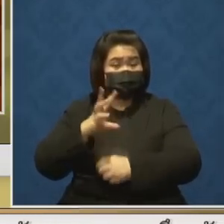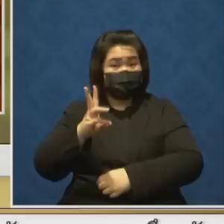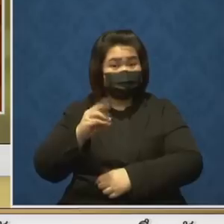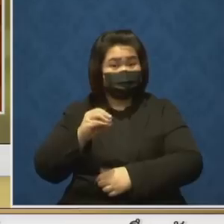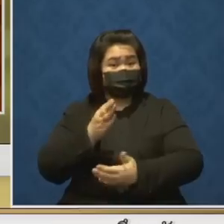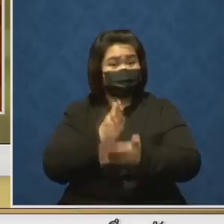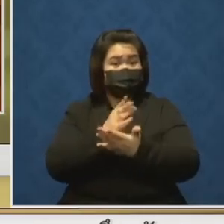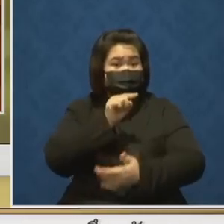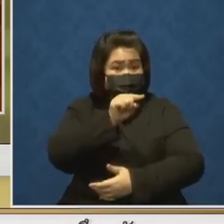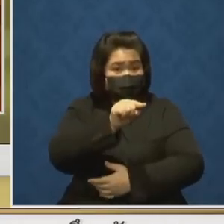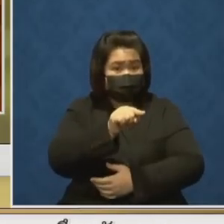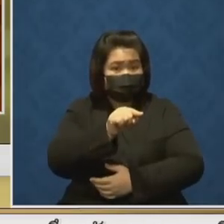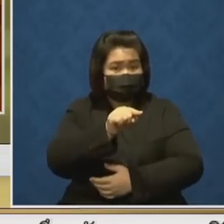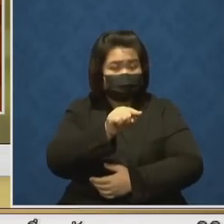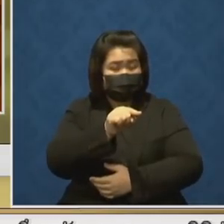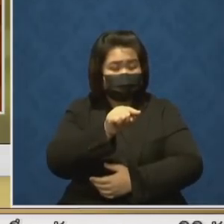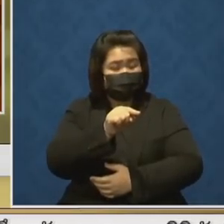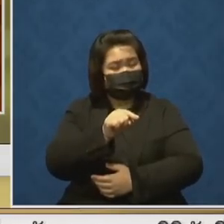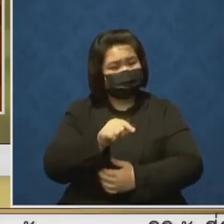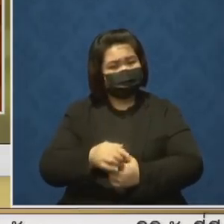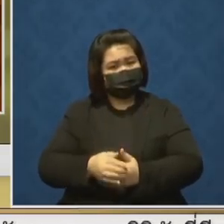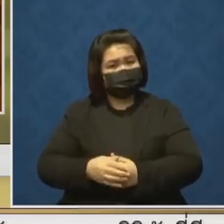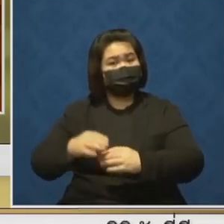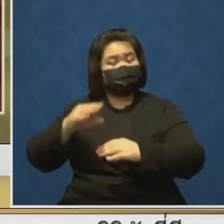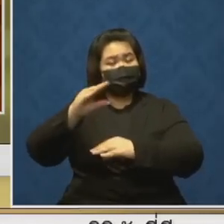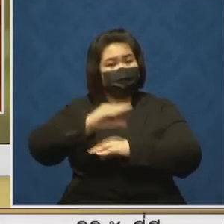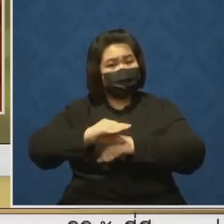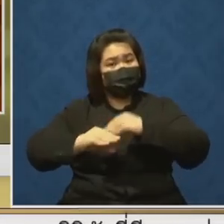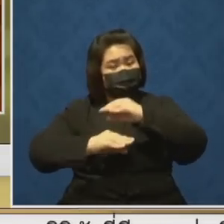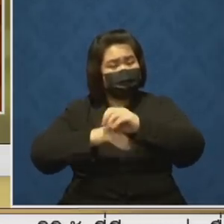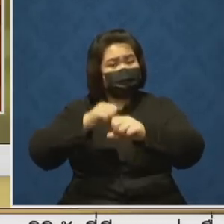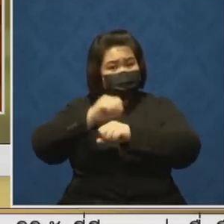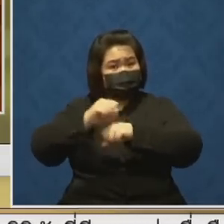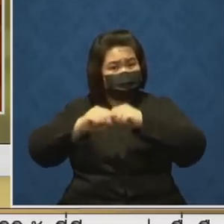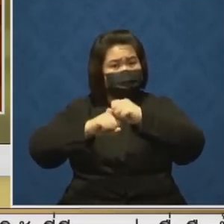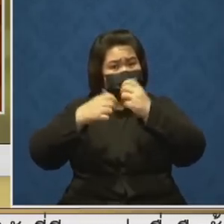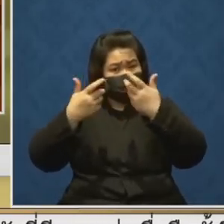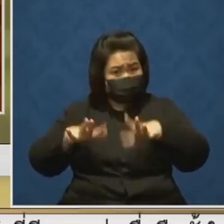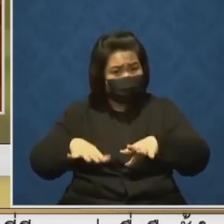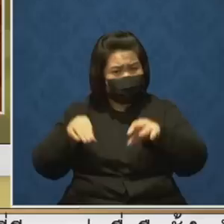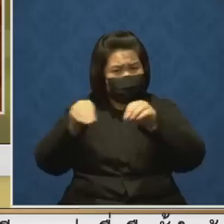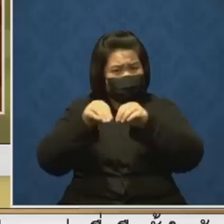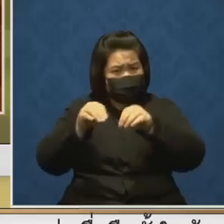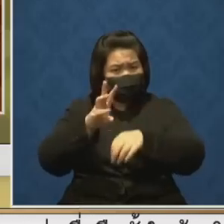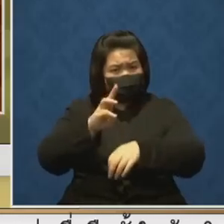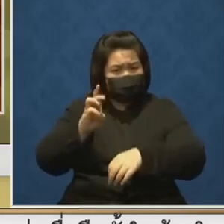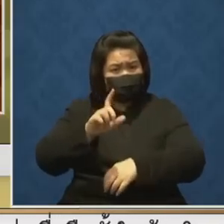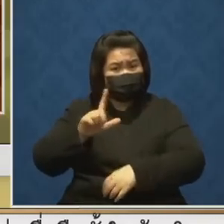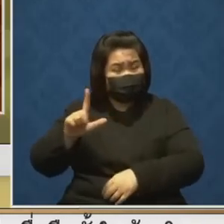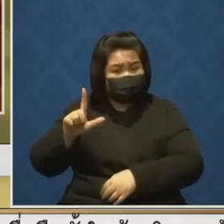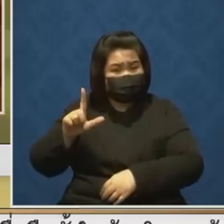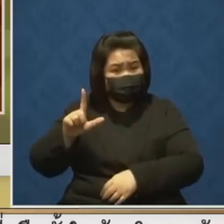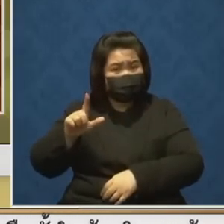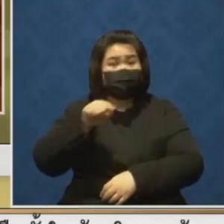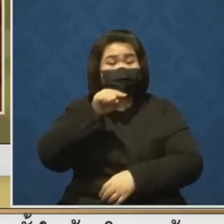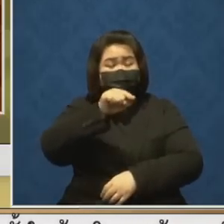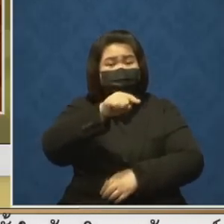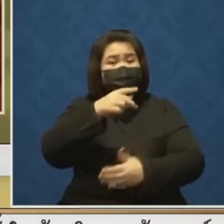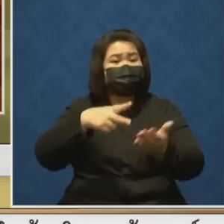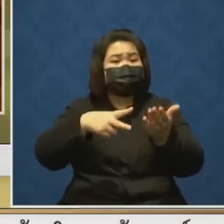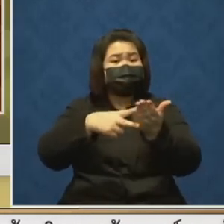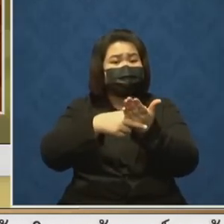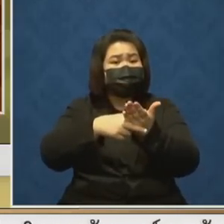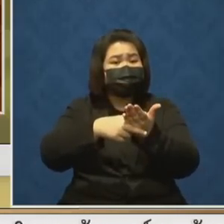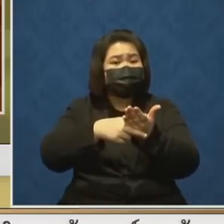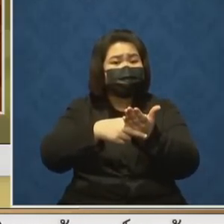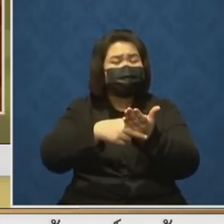นั้นยุธติโครงการ ไปในขณที่ใช้เงินไปแล้เกอบ 600 ล้านบาทขอ gentlemanานประทานโดยอ้างว